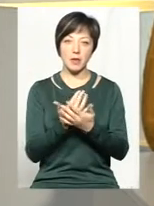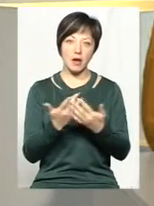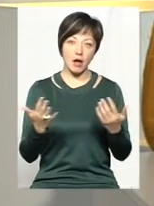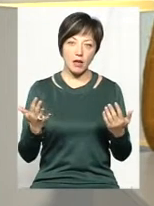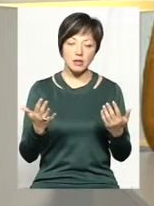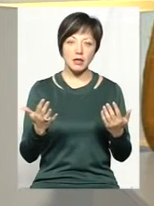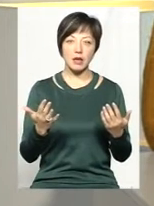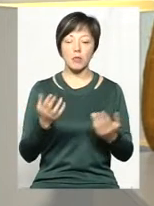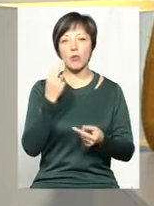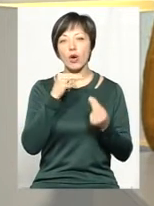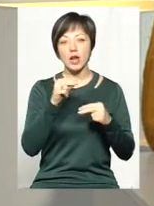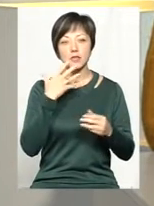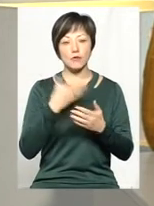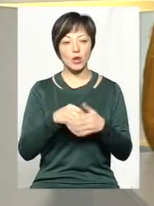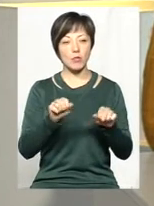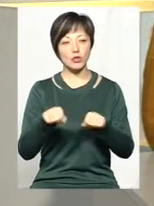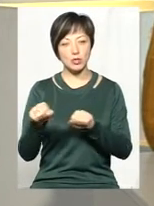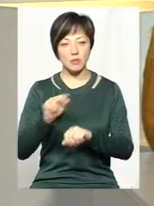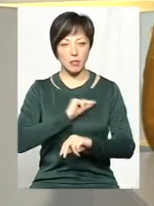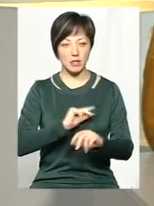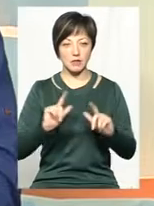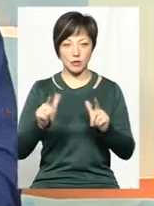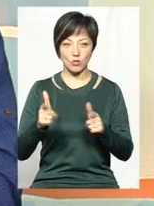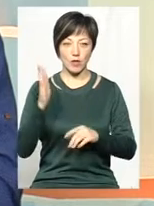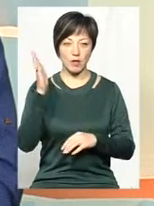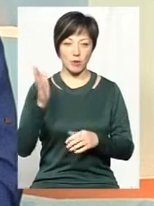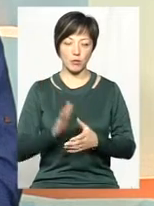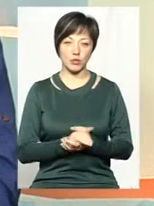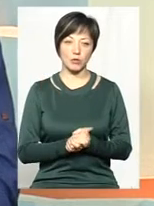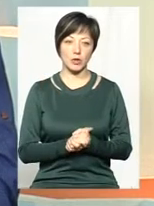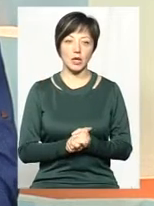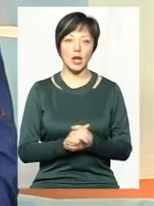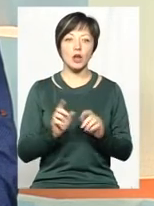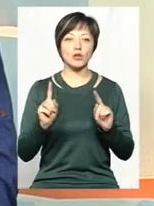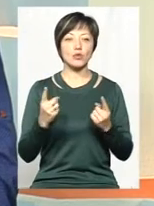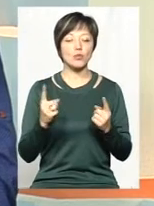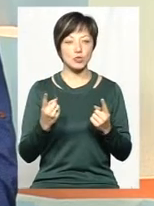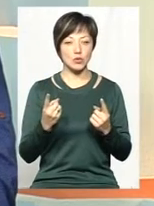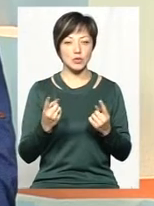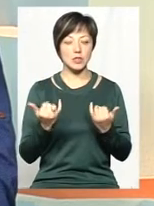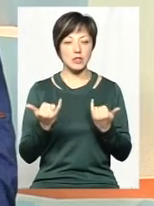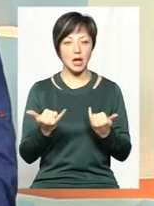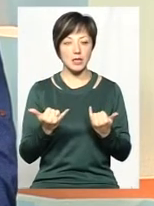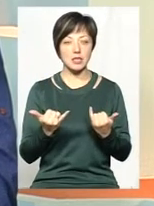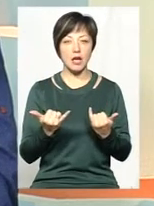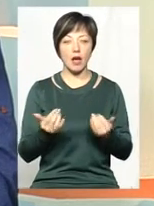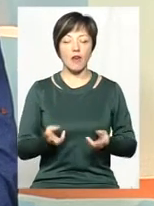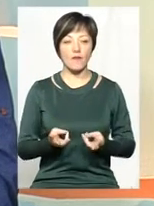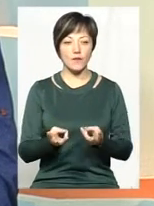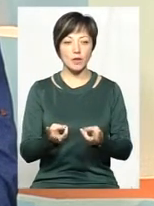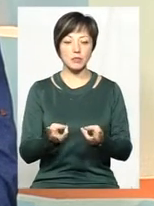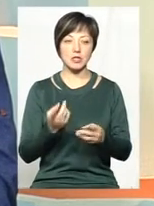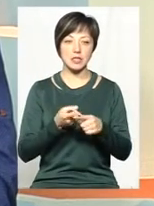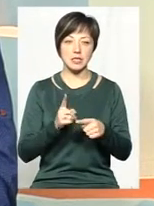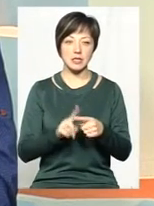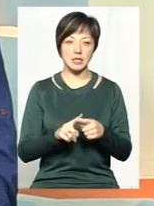щоб покращити свої можливості для працевлаштування в майбутньому. Тому що зараз випічка, я би сказала,